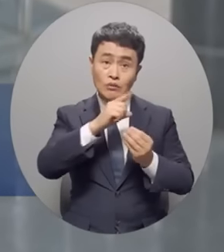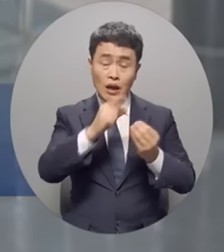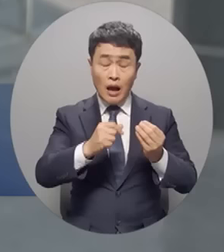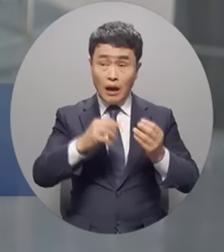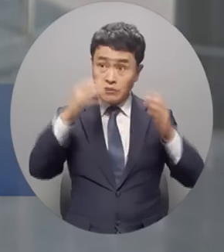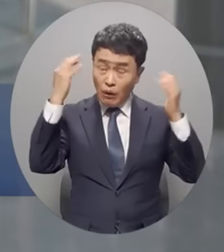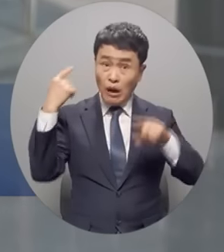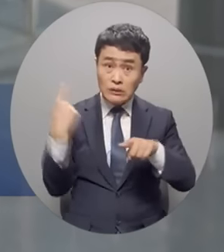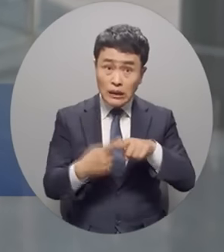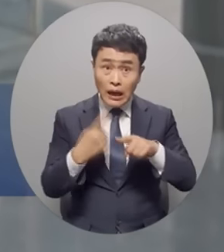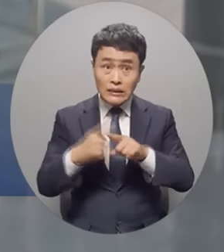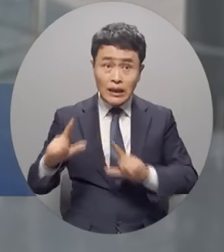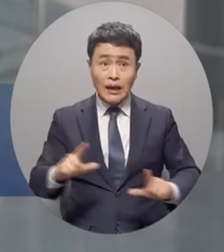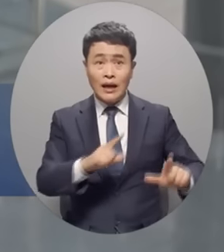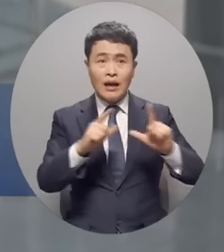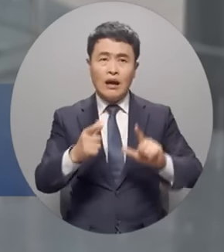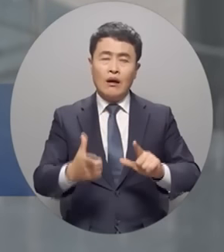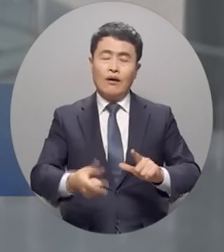보내서 얼른